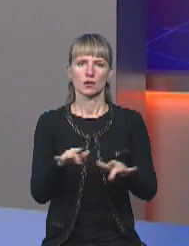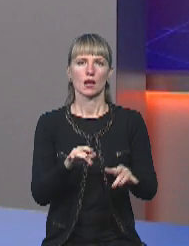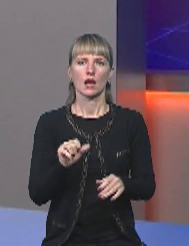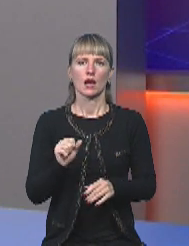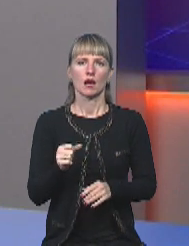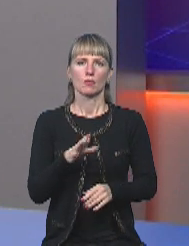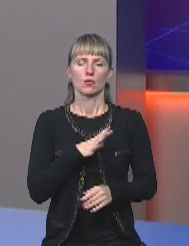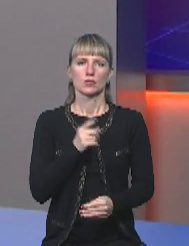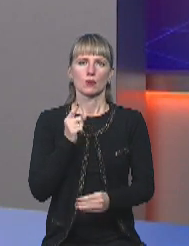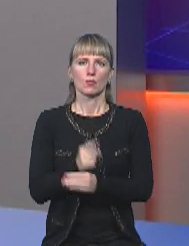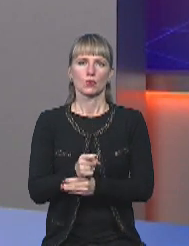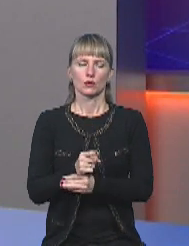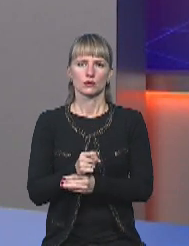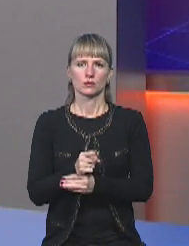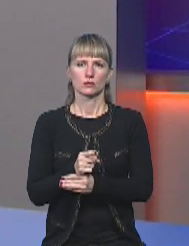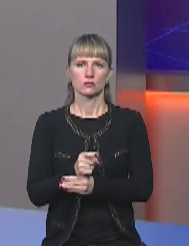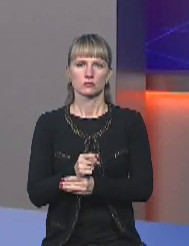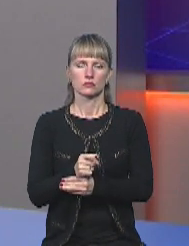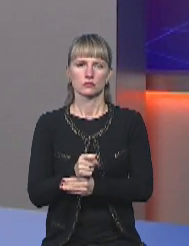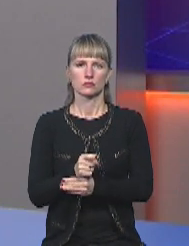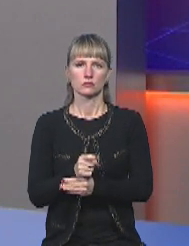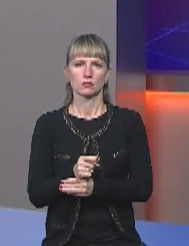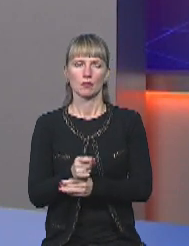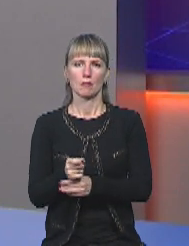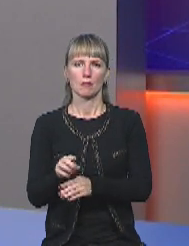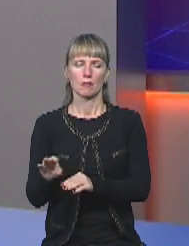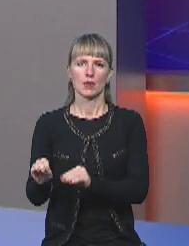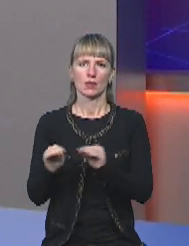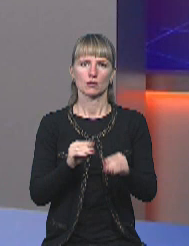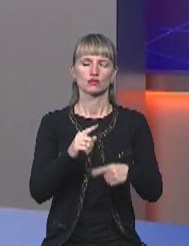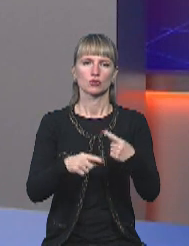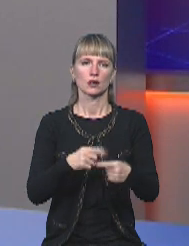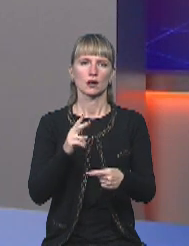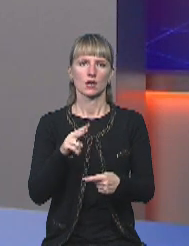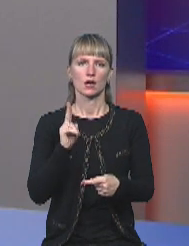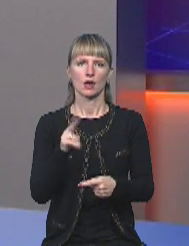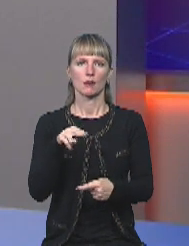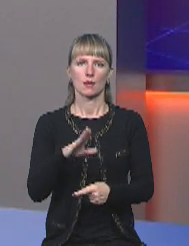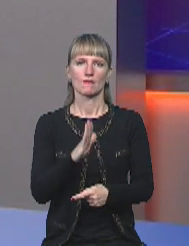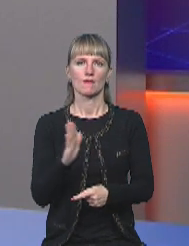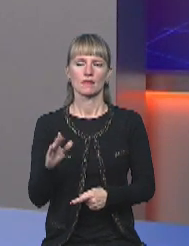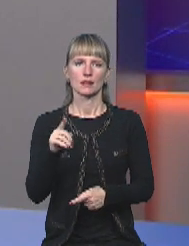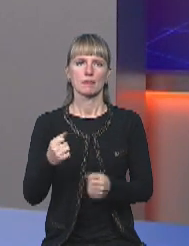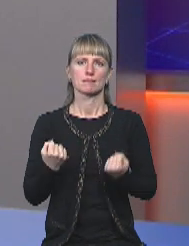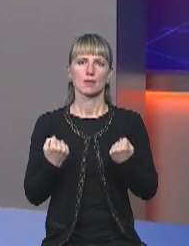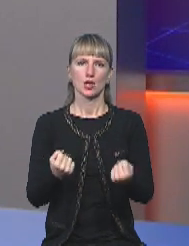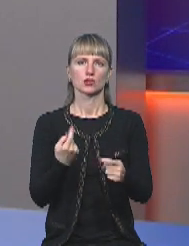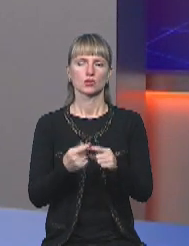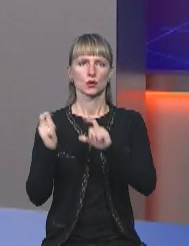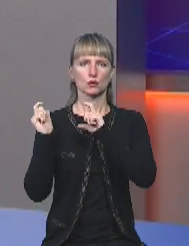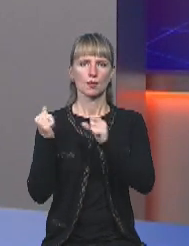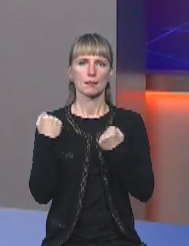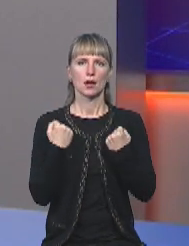що було заборонено переміщуватись через КПВВ там машини, оці фургони,